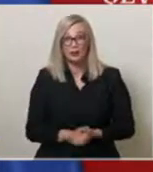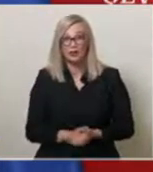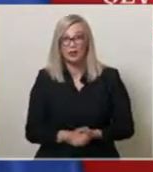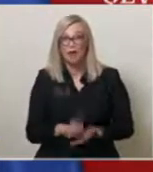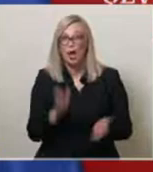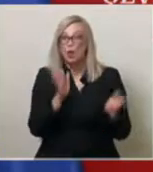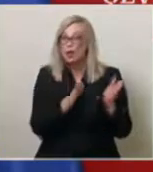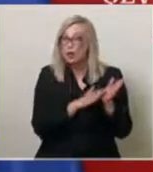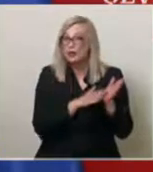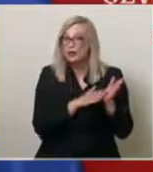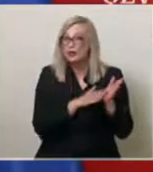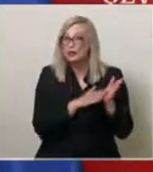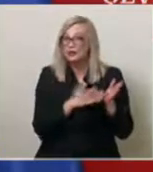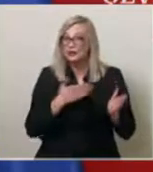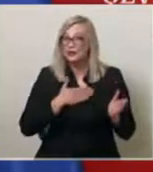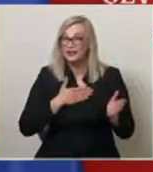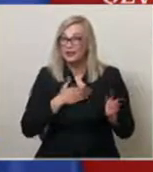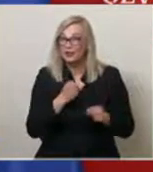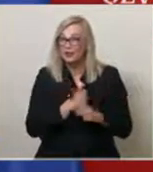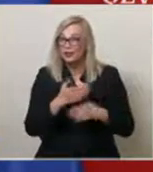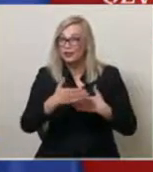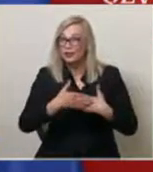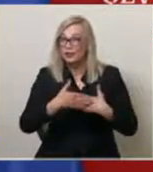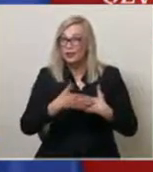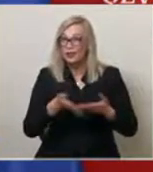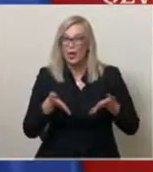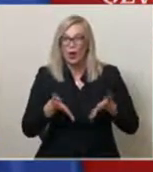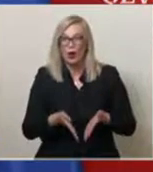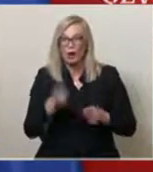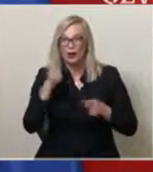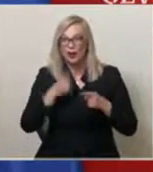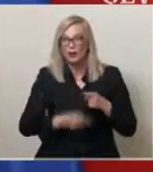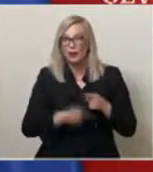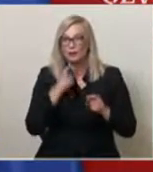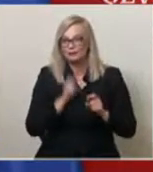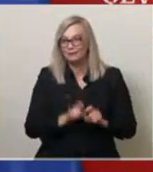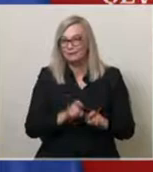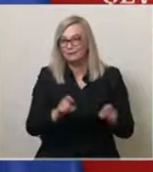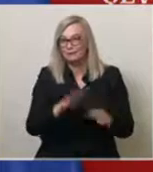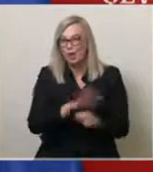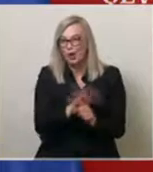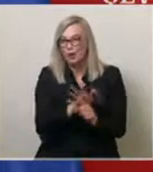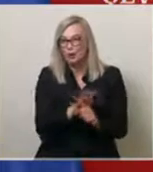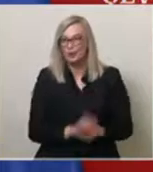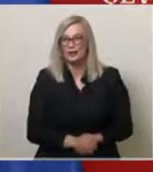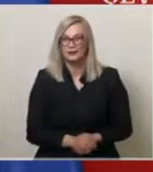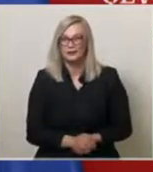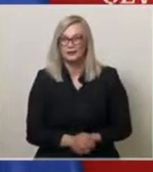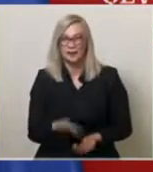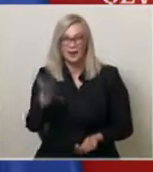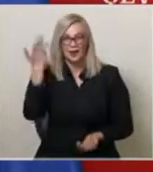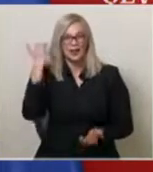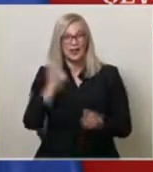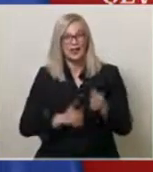Најдобар доказ за нашата соработка е оваа последна пандемија на коронавирус. Во